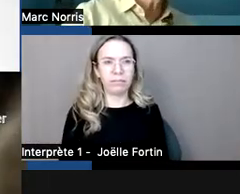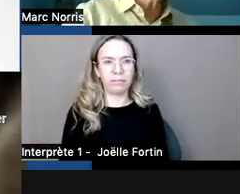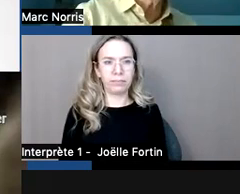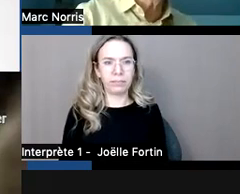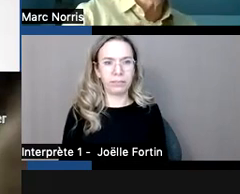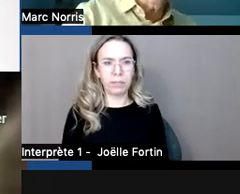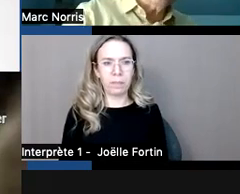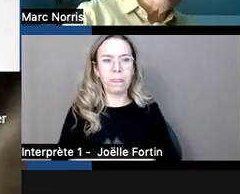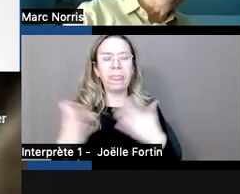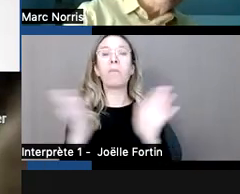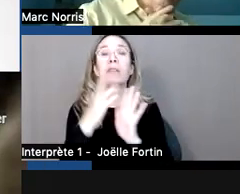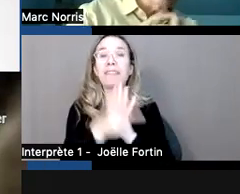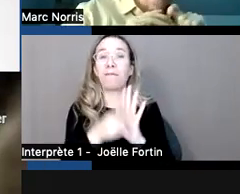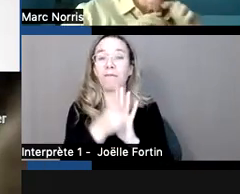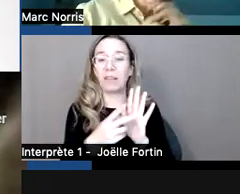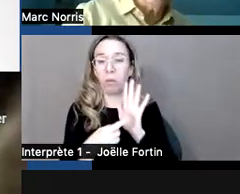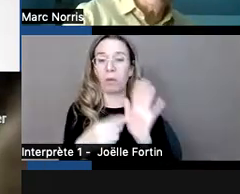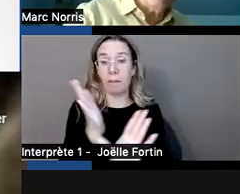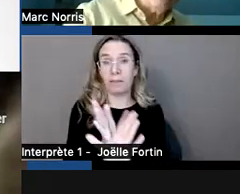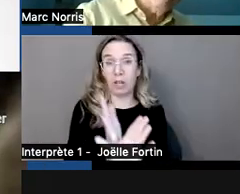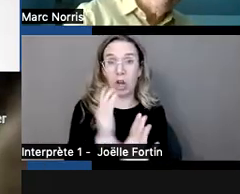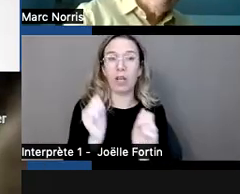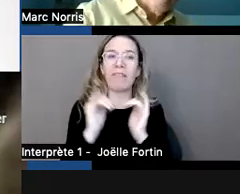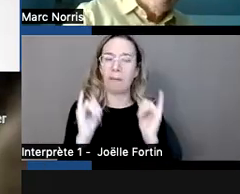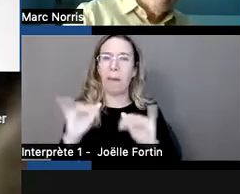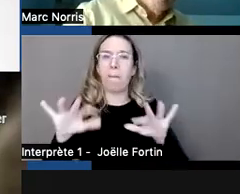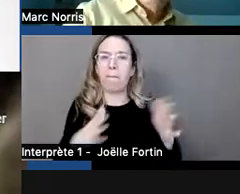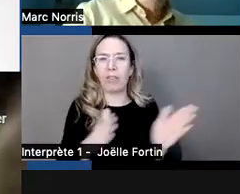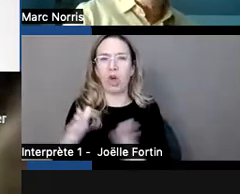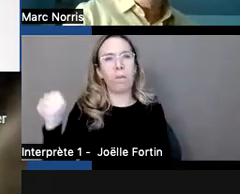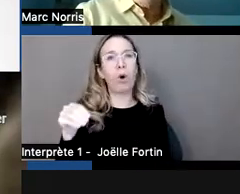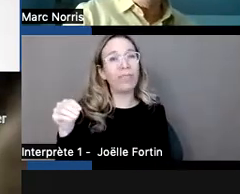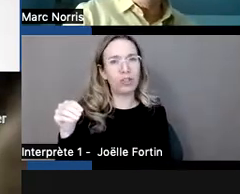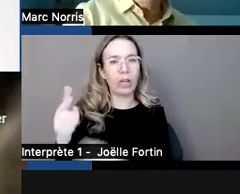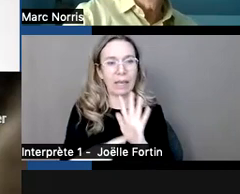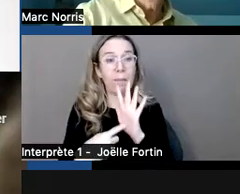Vous avez un petit exemple encore d'un psychologue qui travaille avec la méthode Montessori.